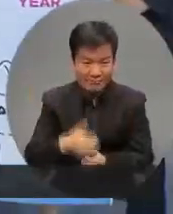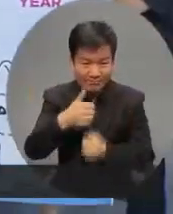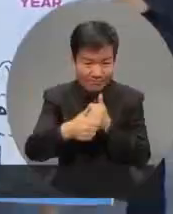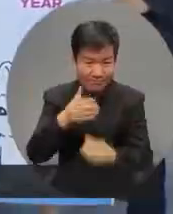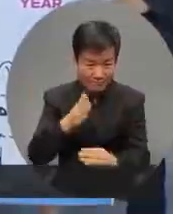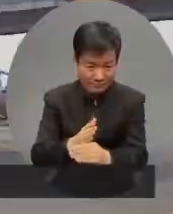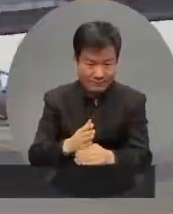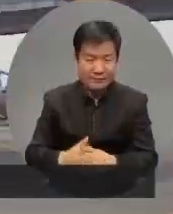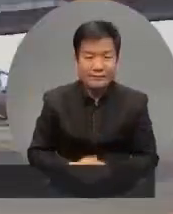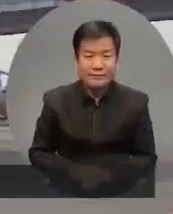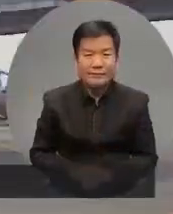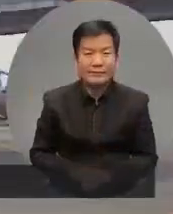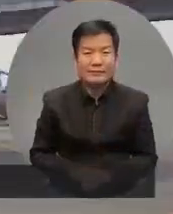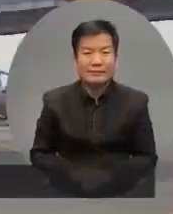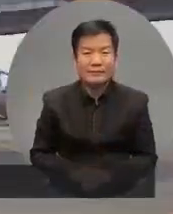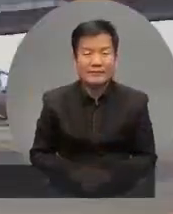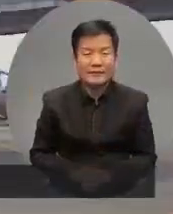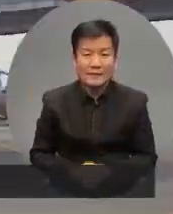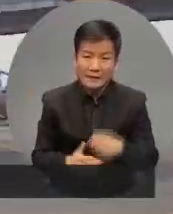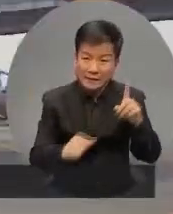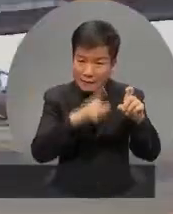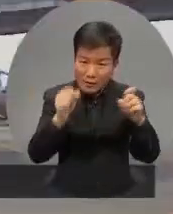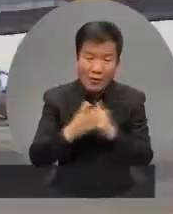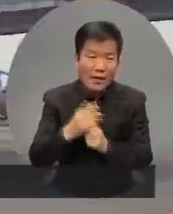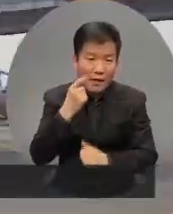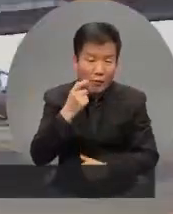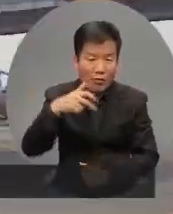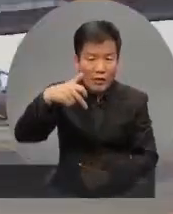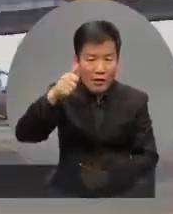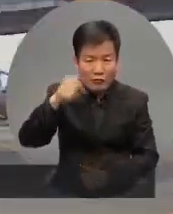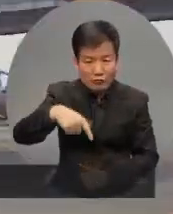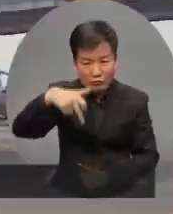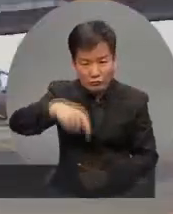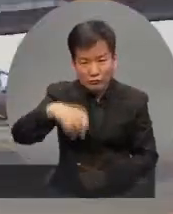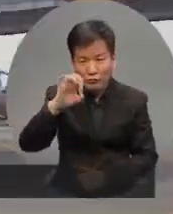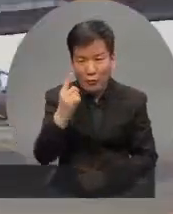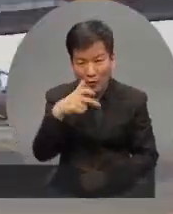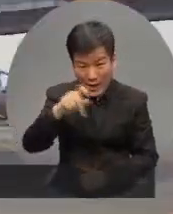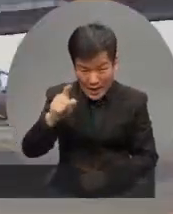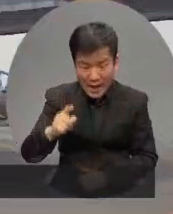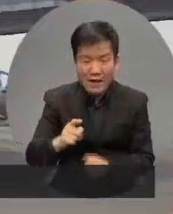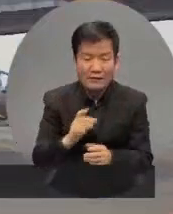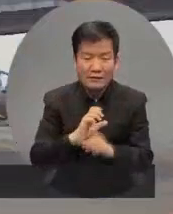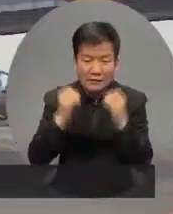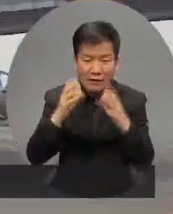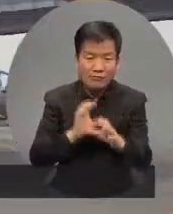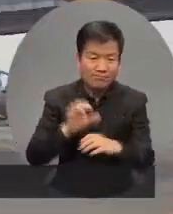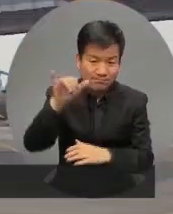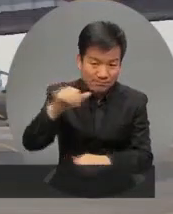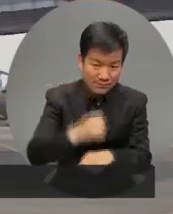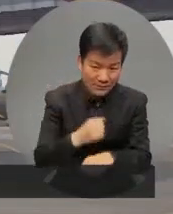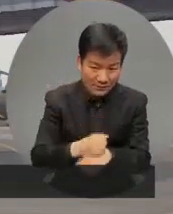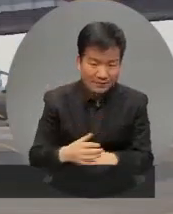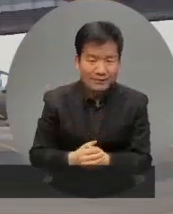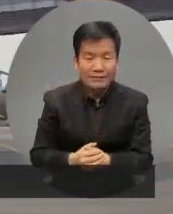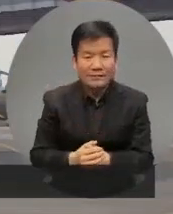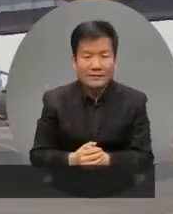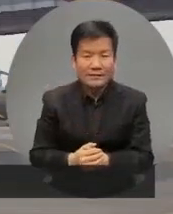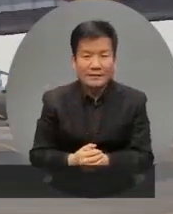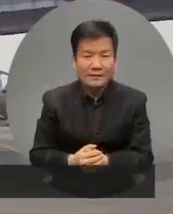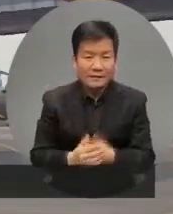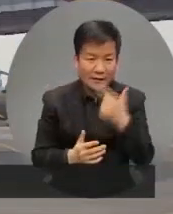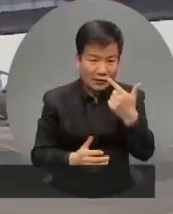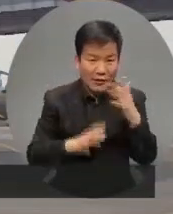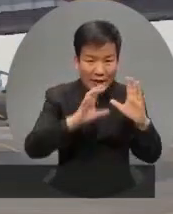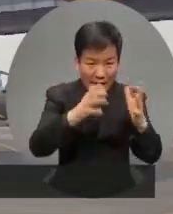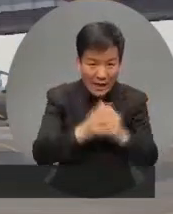놨습니다. 지난달 일본 후쿠오카까지 추가되며 청주 국제공항 정기 국제선은 올해에만